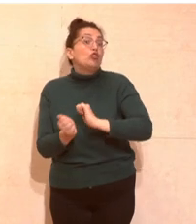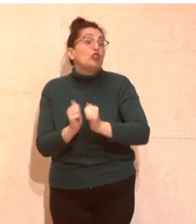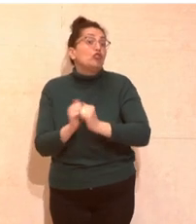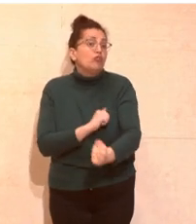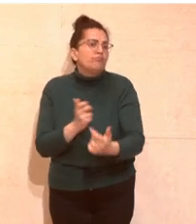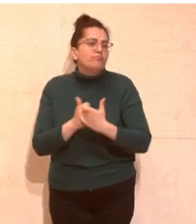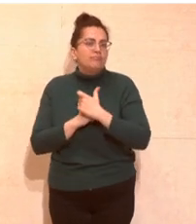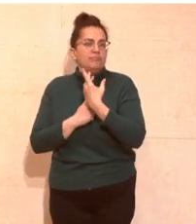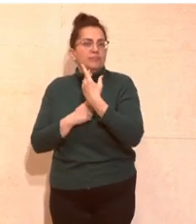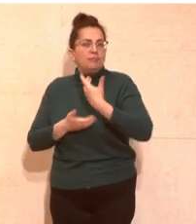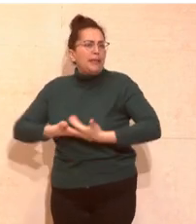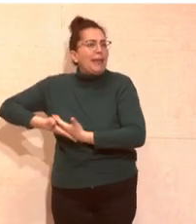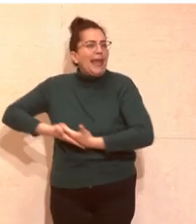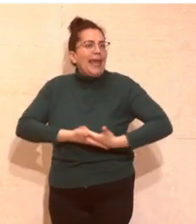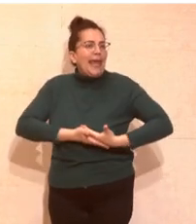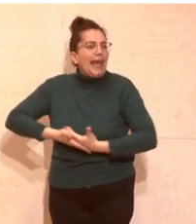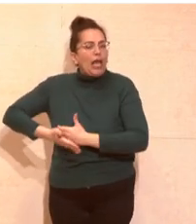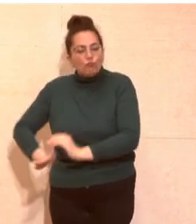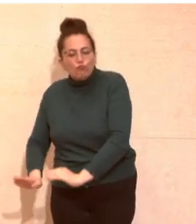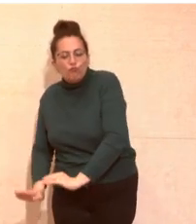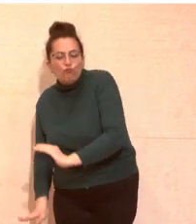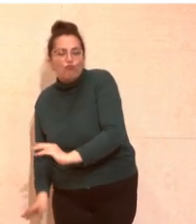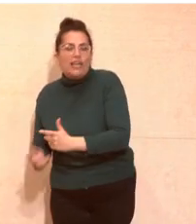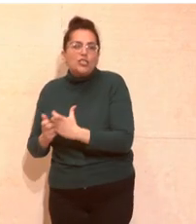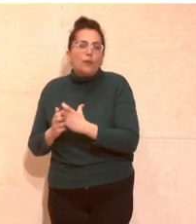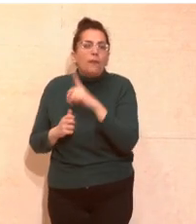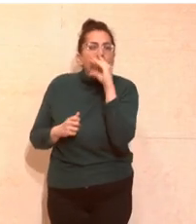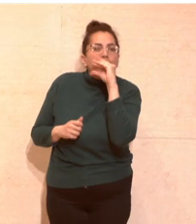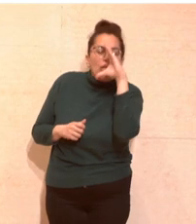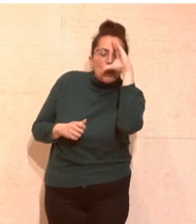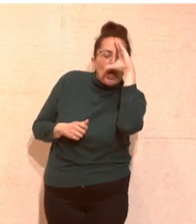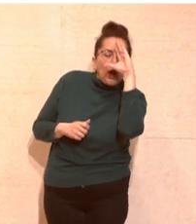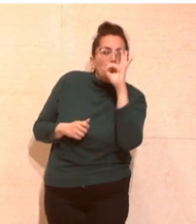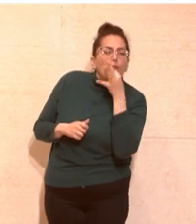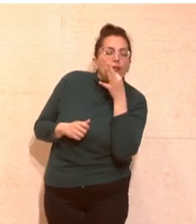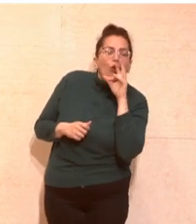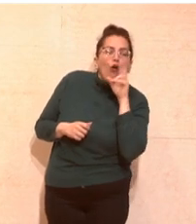des siestes, hein, c'est ce qu'on voit dans les lignes du haut, jusqu'à un